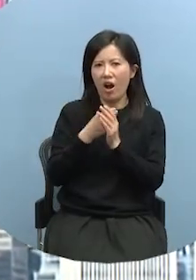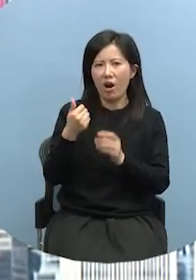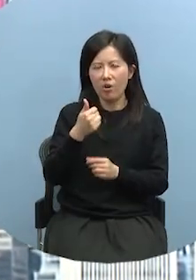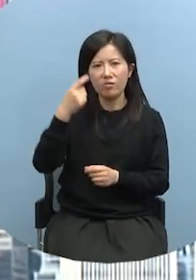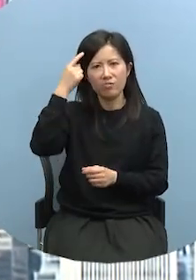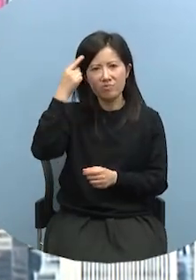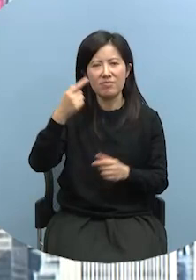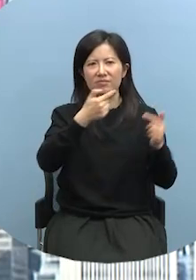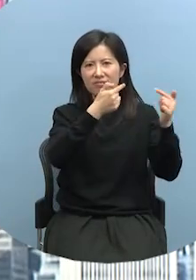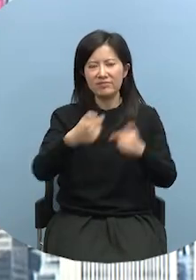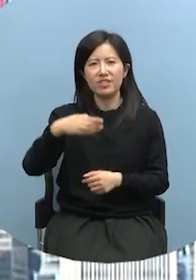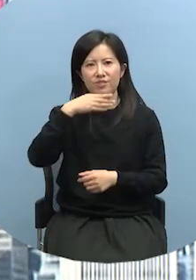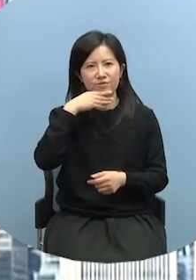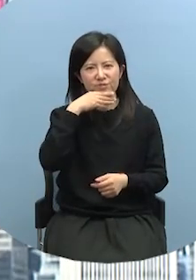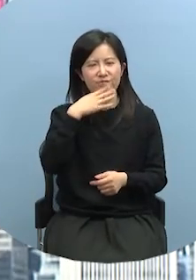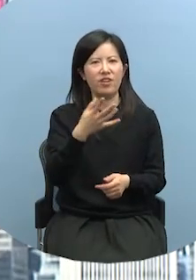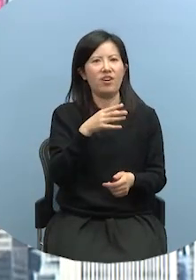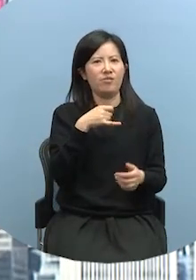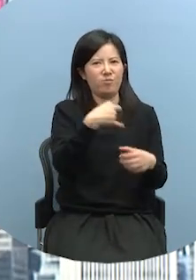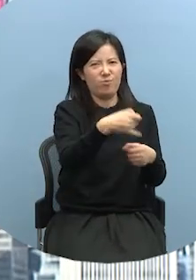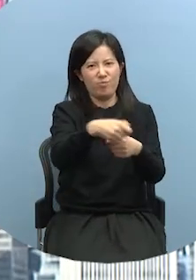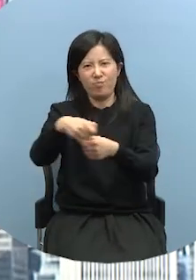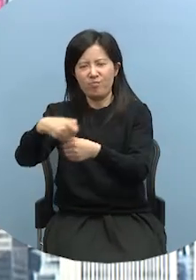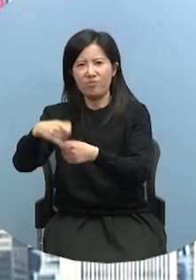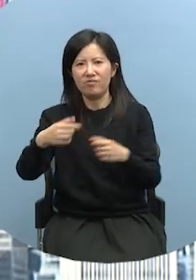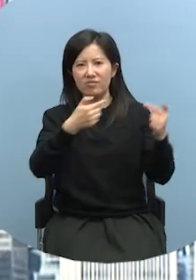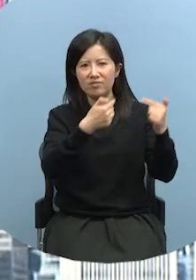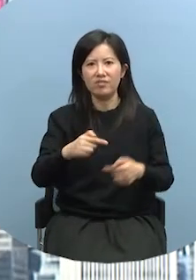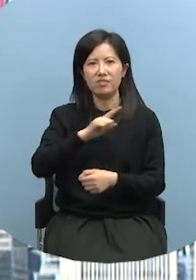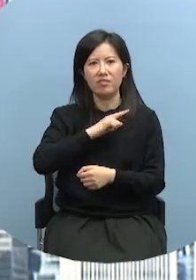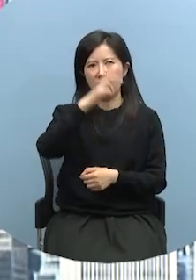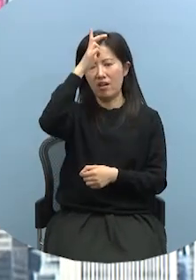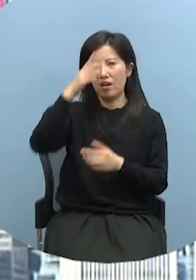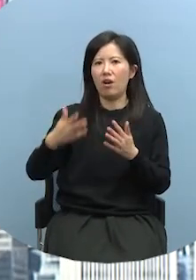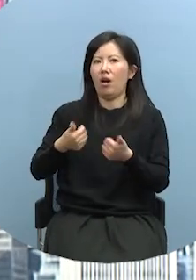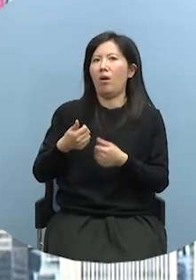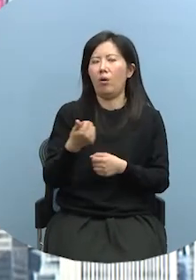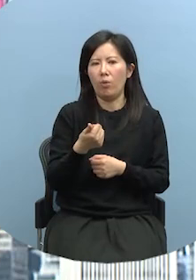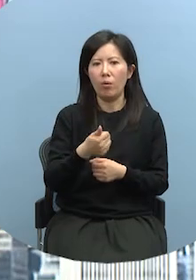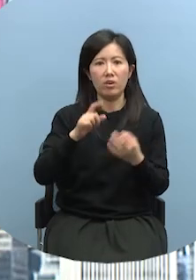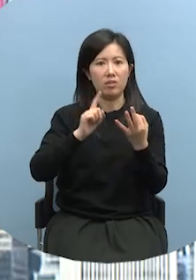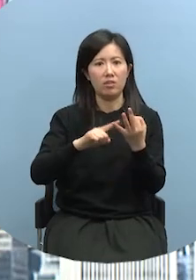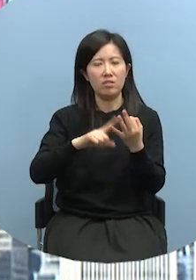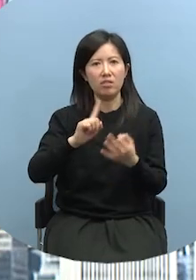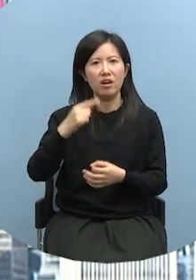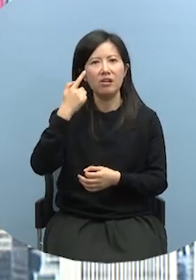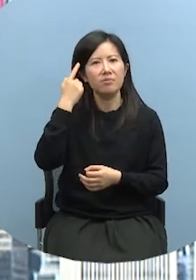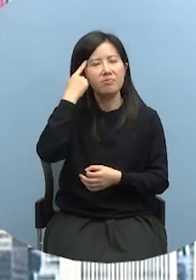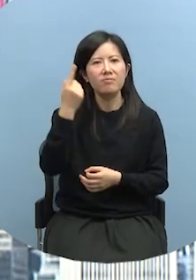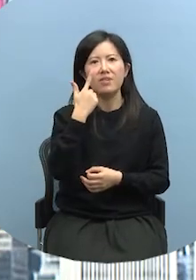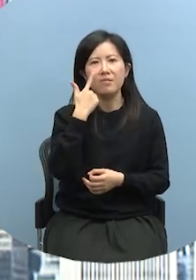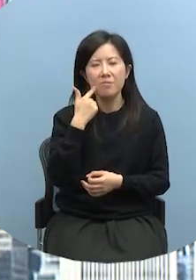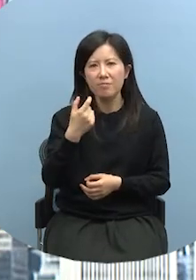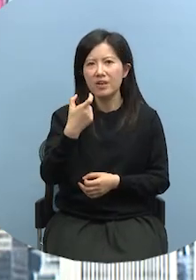繼續去毒害呢啲嘅年輕人，從而咧係攞取自己嘅政治利益。第三類咧就係啲乘機攬財嘅